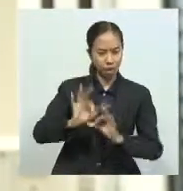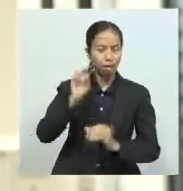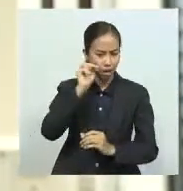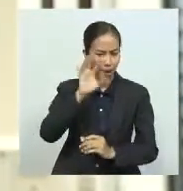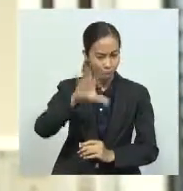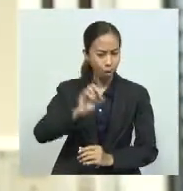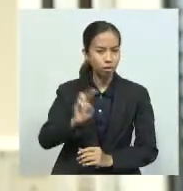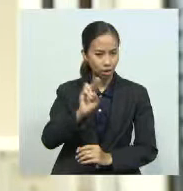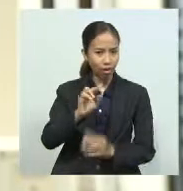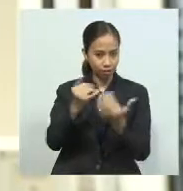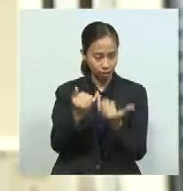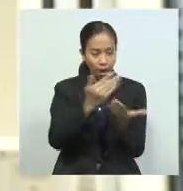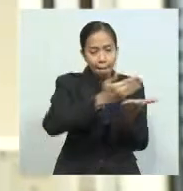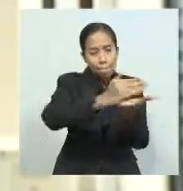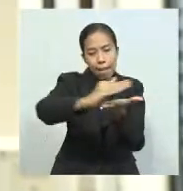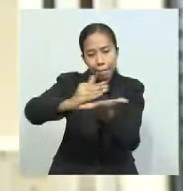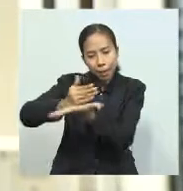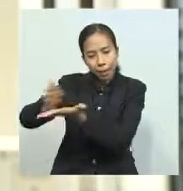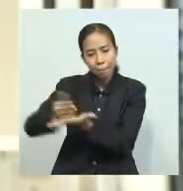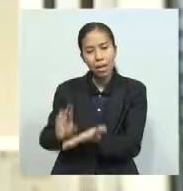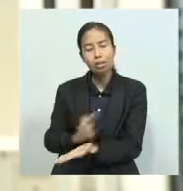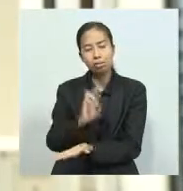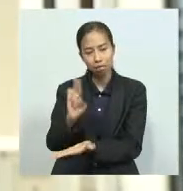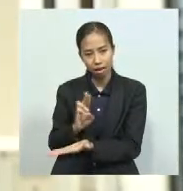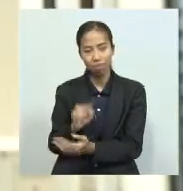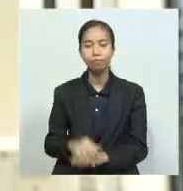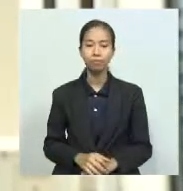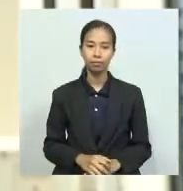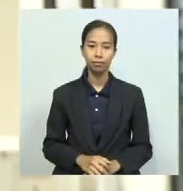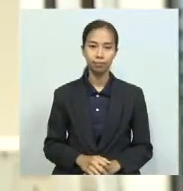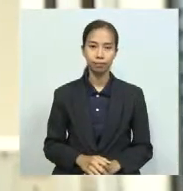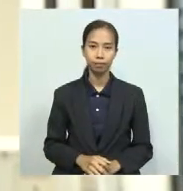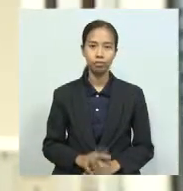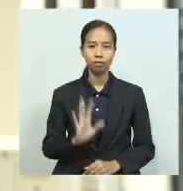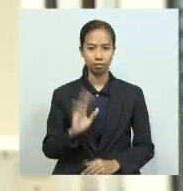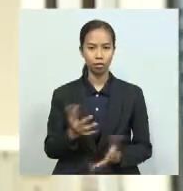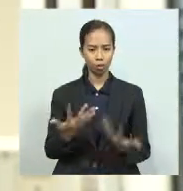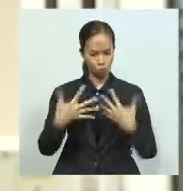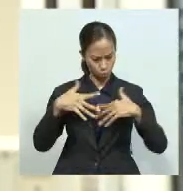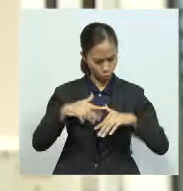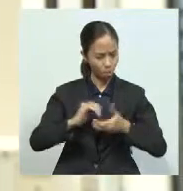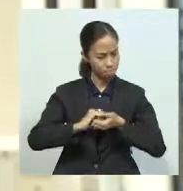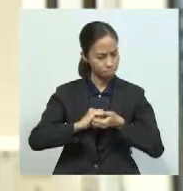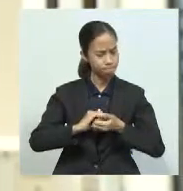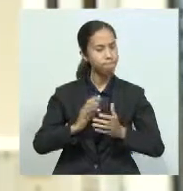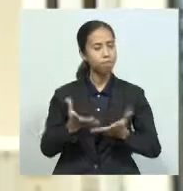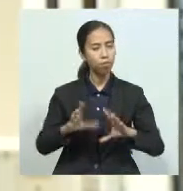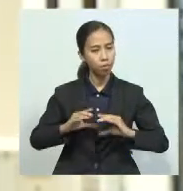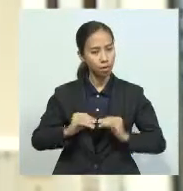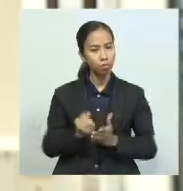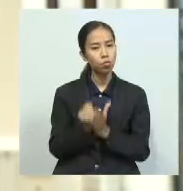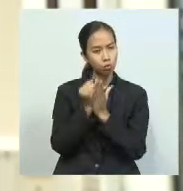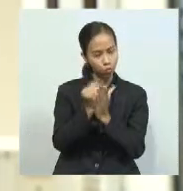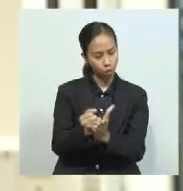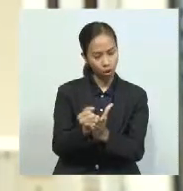ก็แบ่งสรรปันส่วนแล้วกันมันก็คงต้องร่วมด้วยช่วยกันอาจจะมีทาง